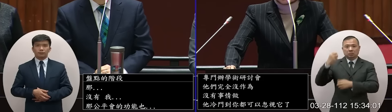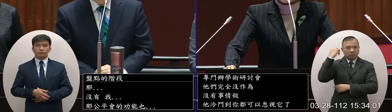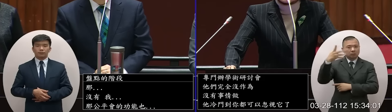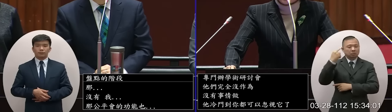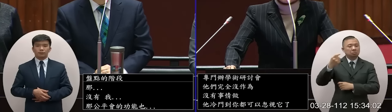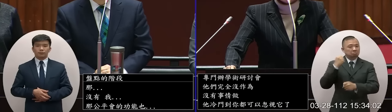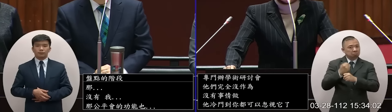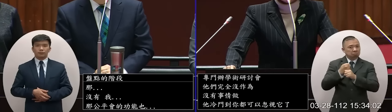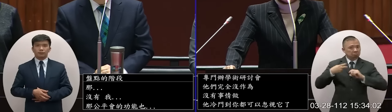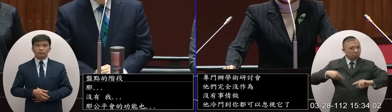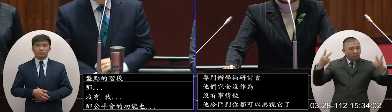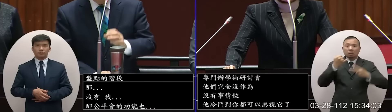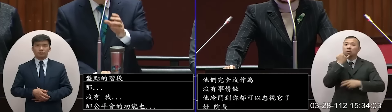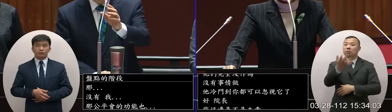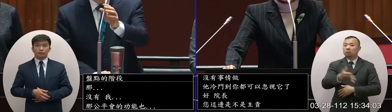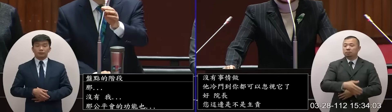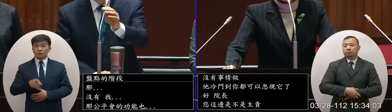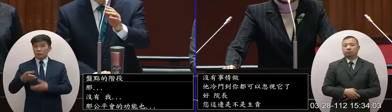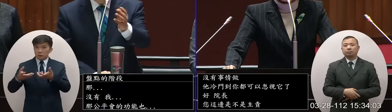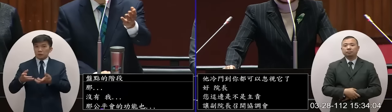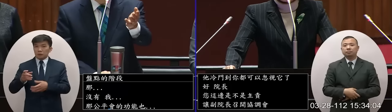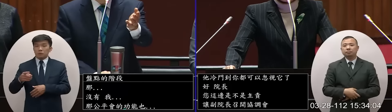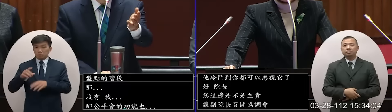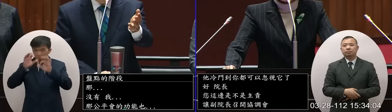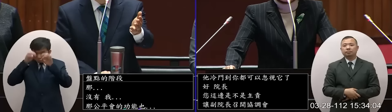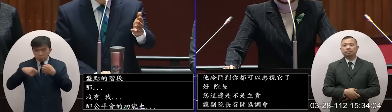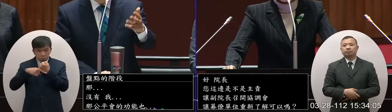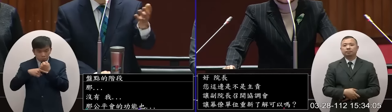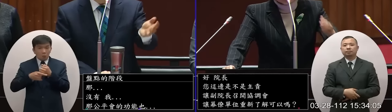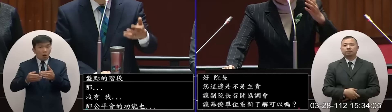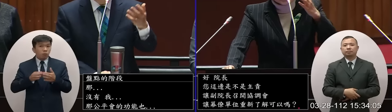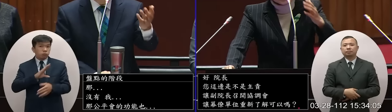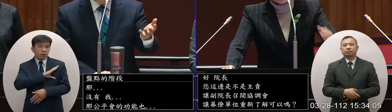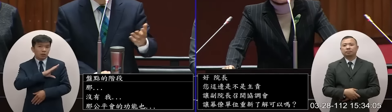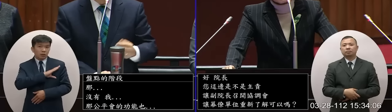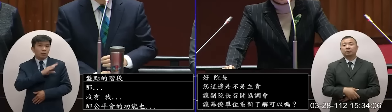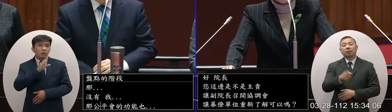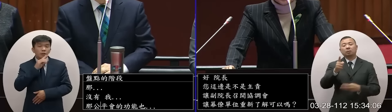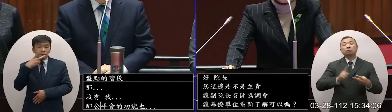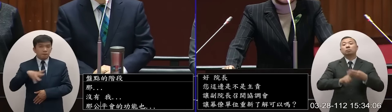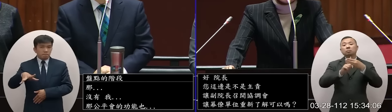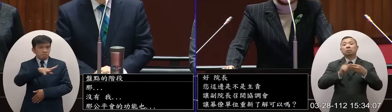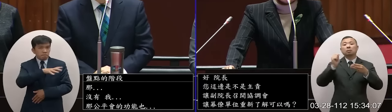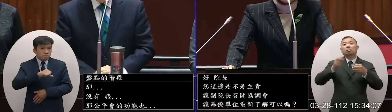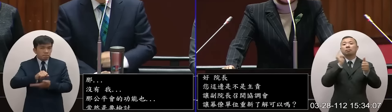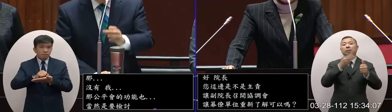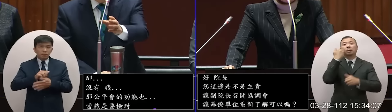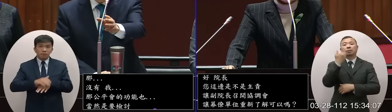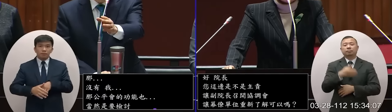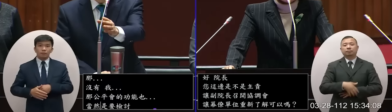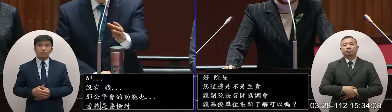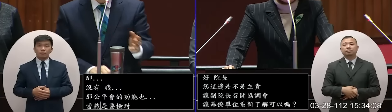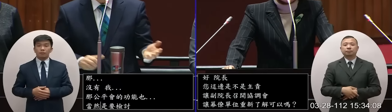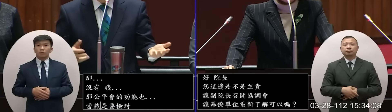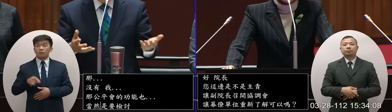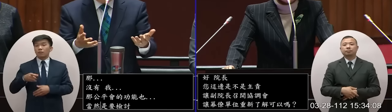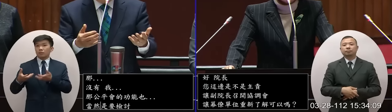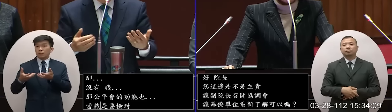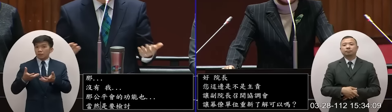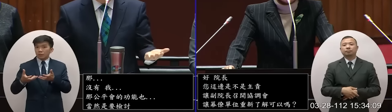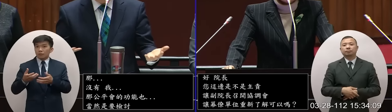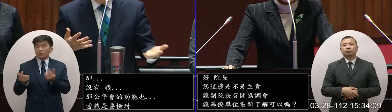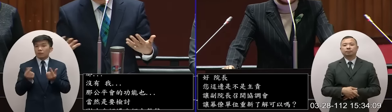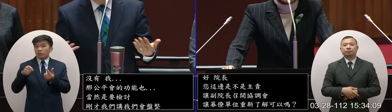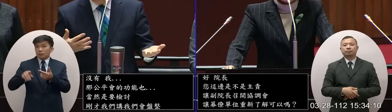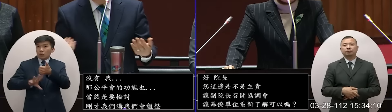象，可以吗？ 当然是要检讨嘛。我刚才跟你讲，我们会盘。 你的主责你要交给谁？ 那这一个是因为就像你